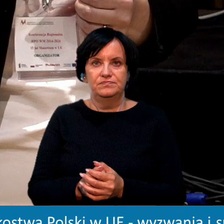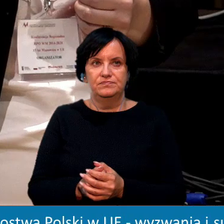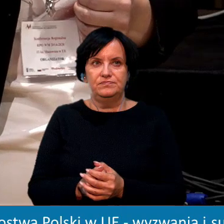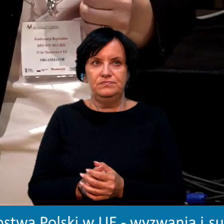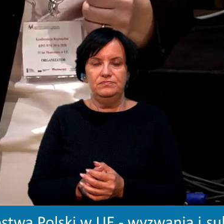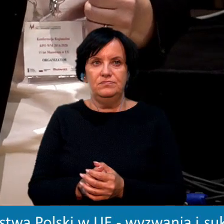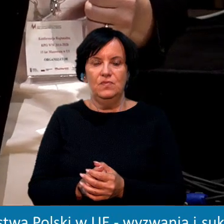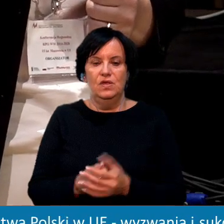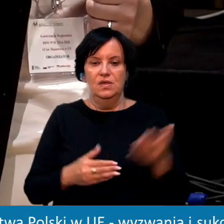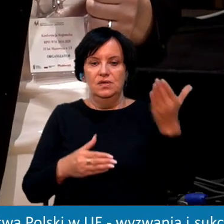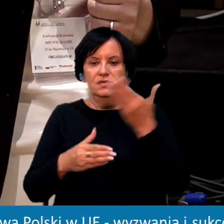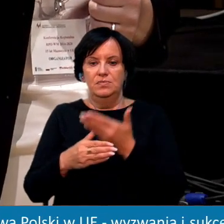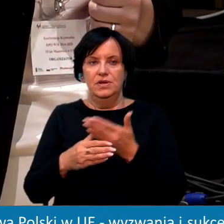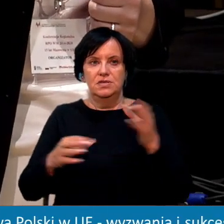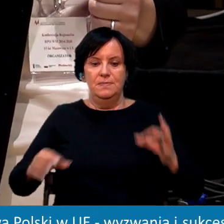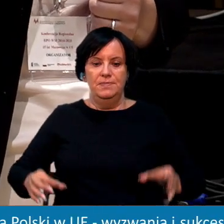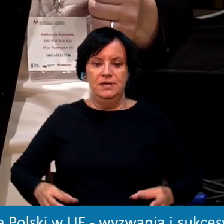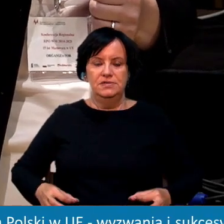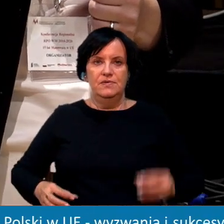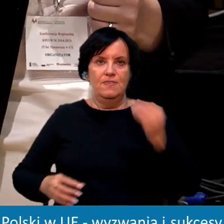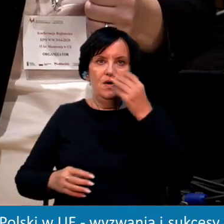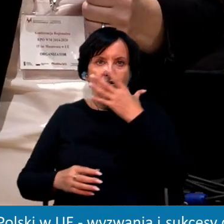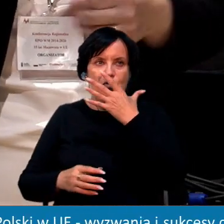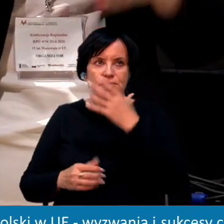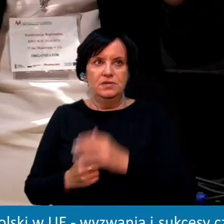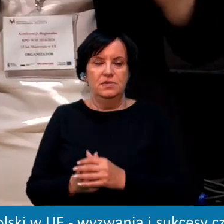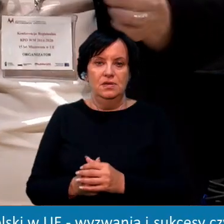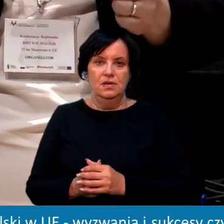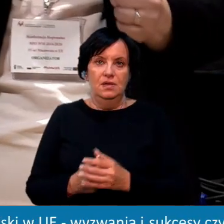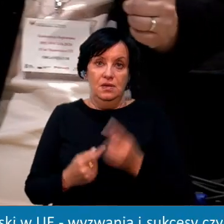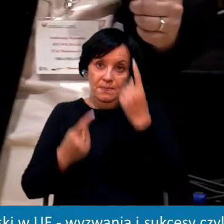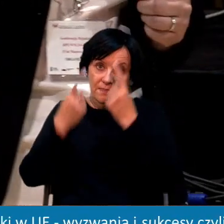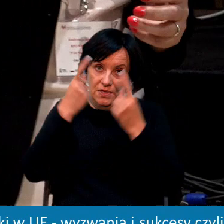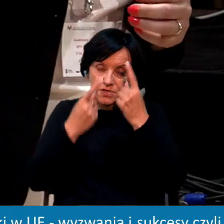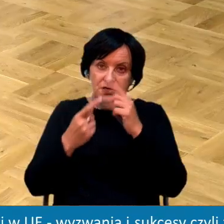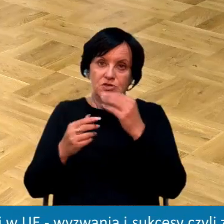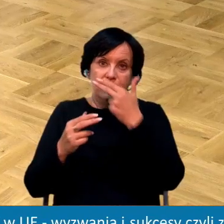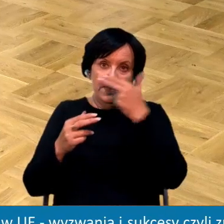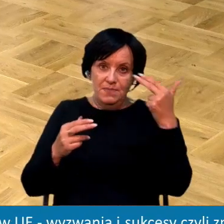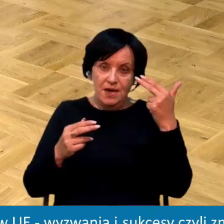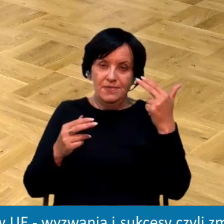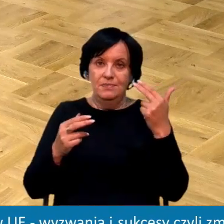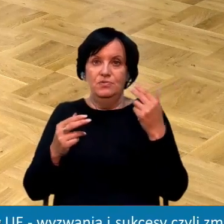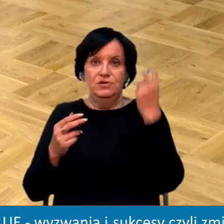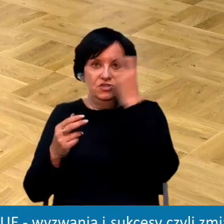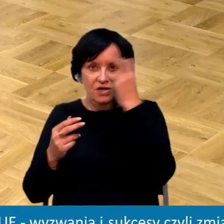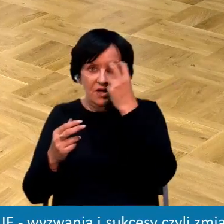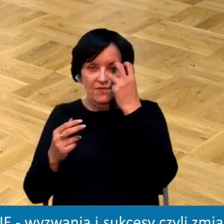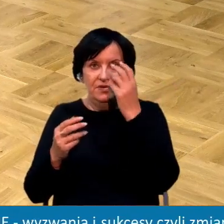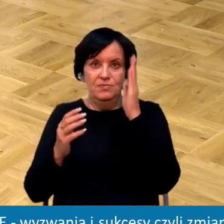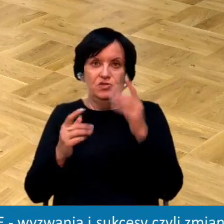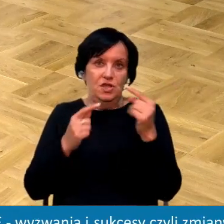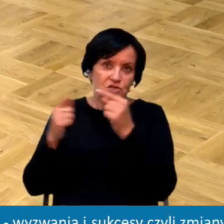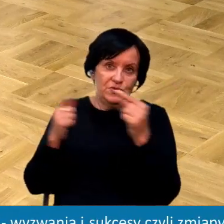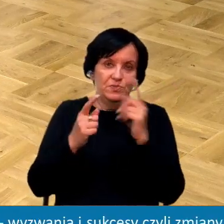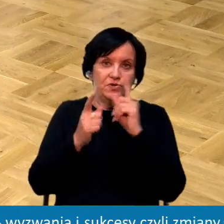W tym momencie zapraszam Państwa na lunch. Mam nadzieję, że tematyka dzisiejszego spotkania przeniesie się w rozmowy kuluarowe. Jeszcze raz